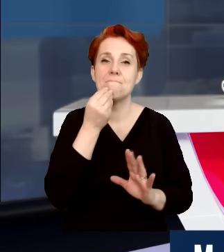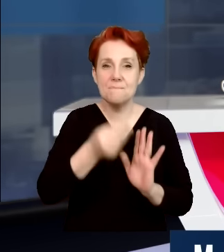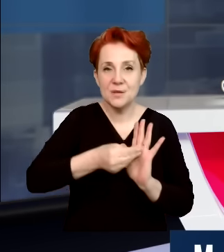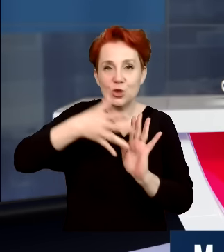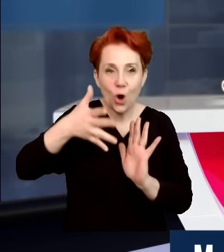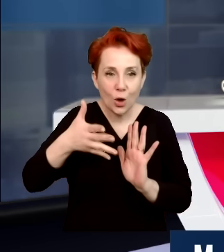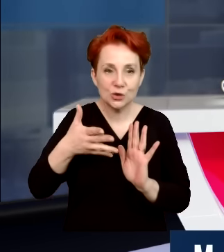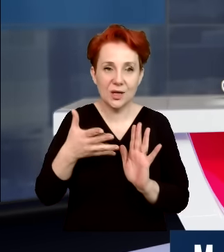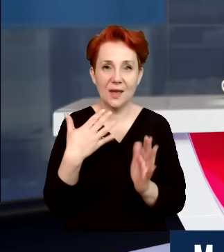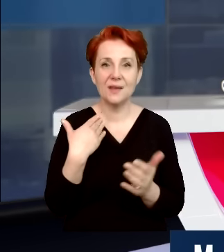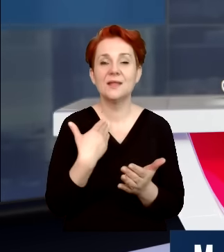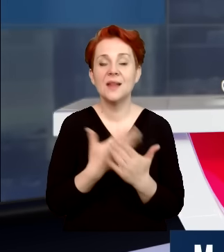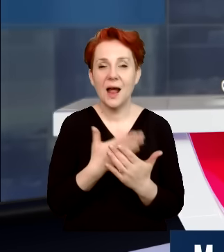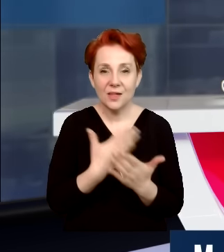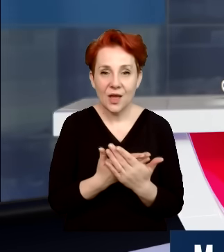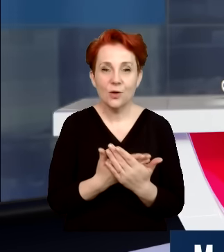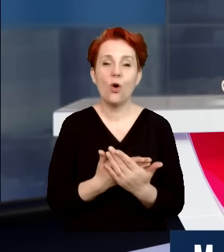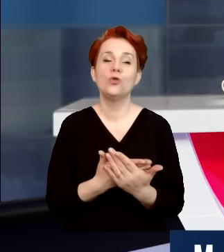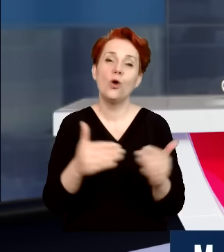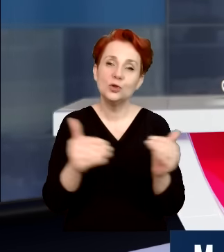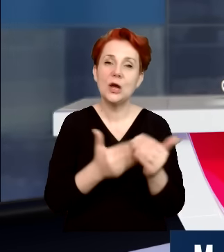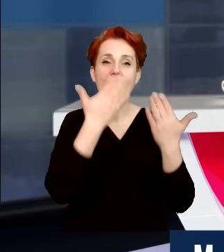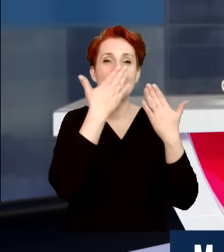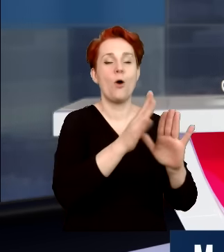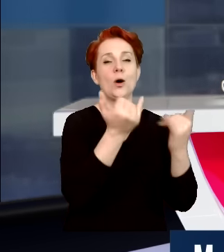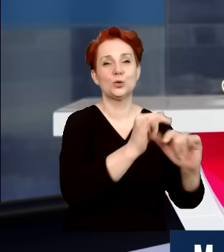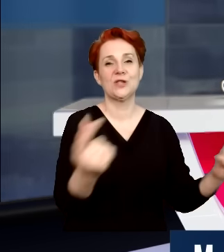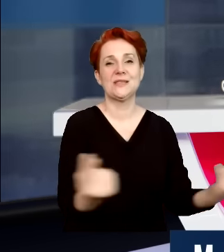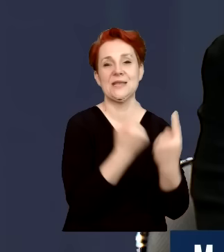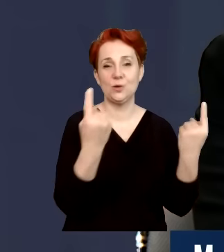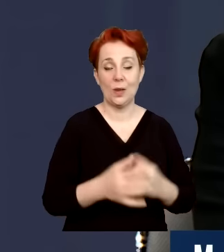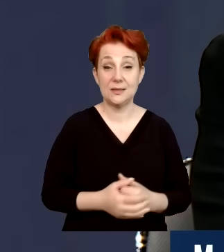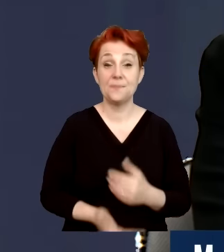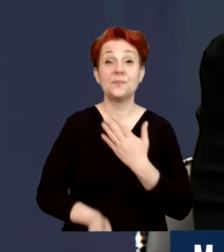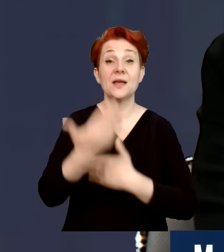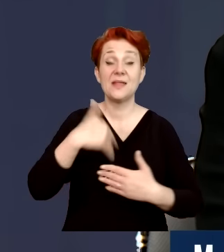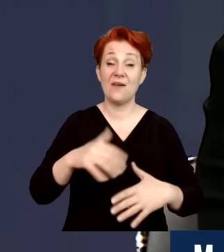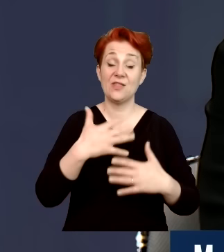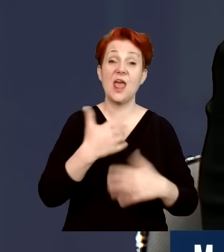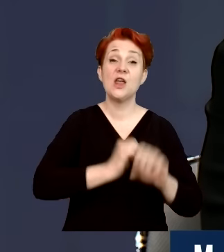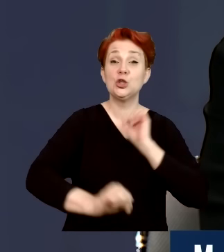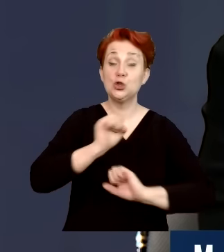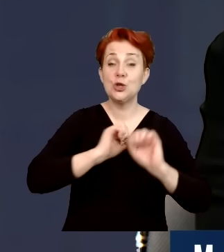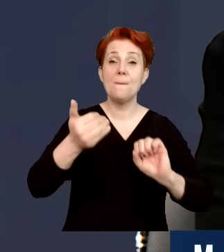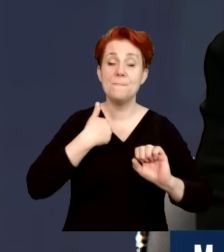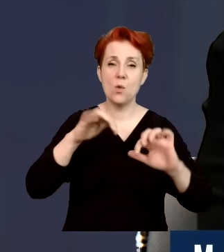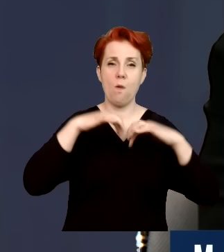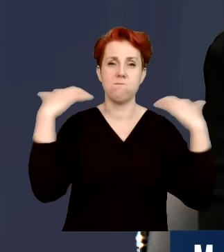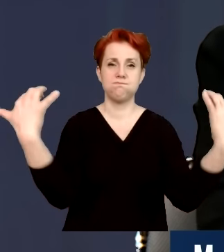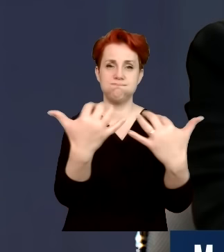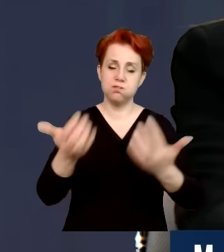więc trzeba dać po prostu igrzyska. W Rzymie kiedyś wypuszczało się lwy na arenę, a tu się po prostu